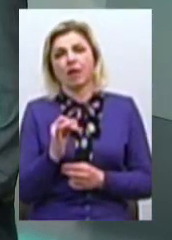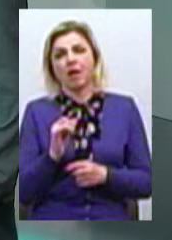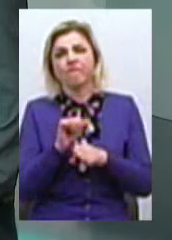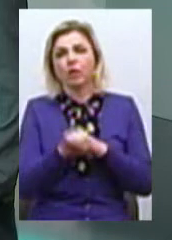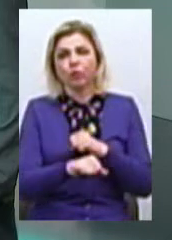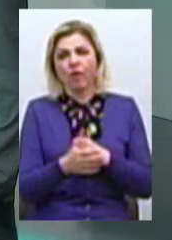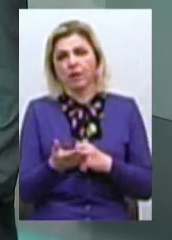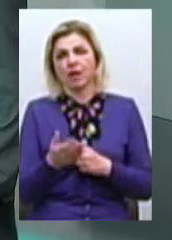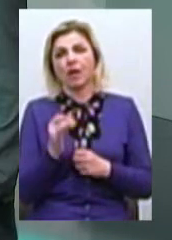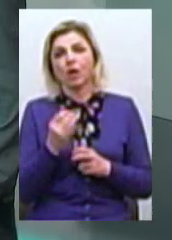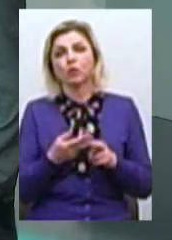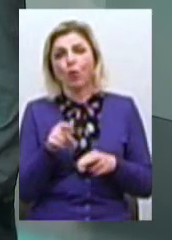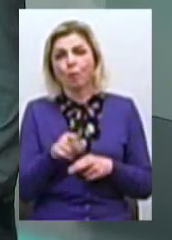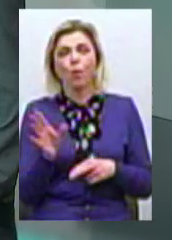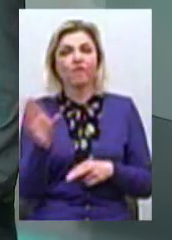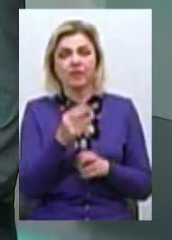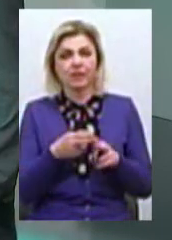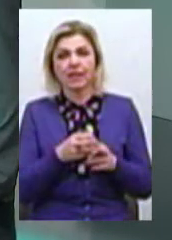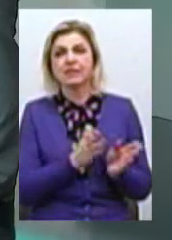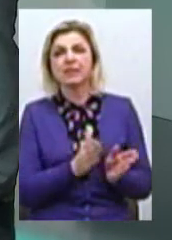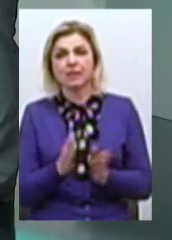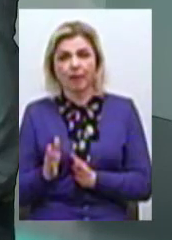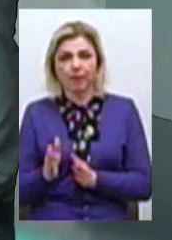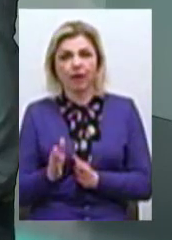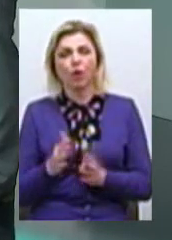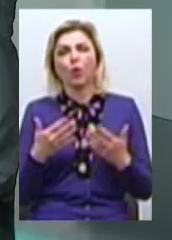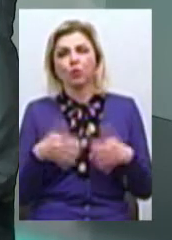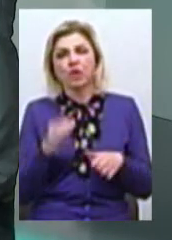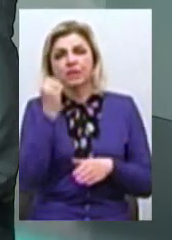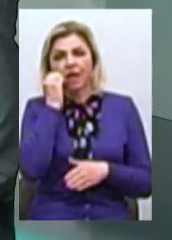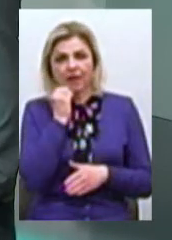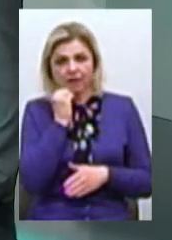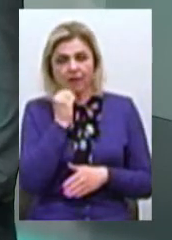гвалтування. Тому вся ця система, вона вже